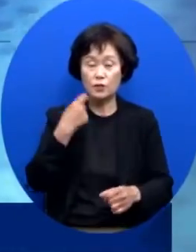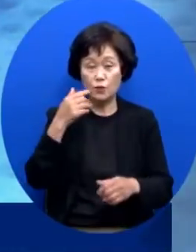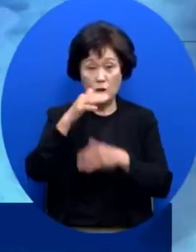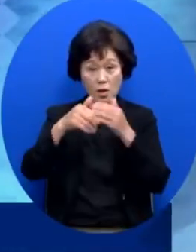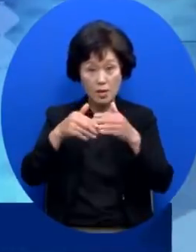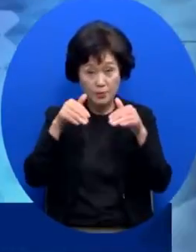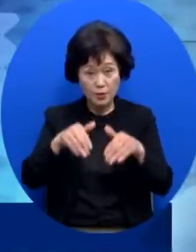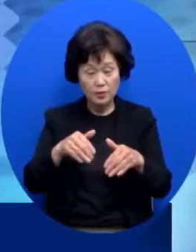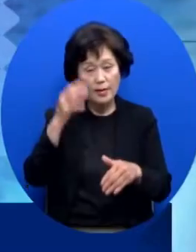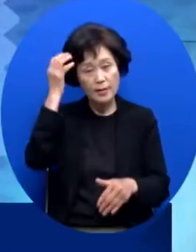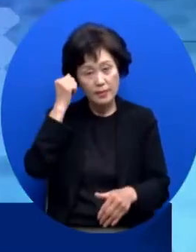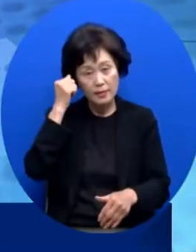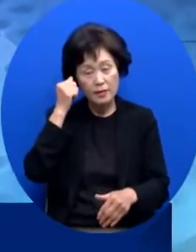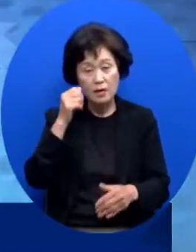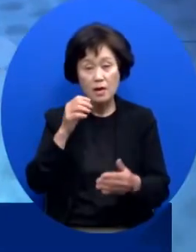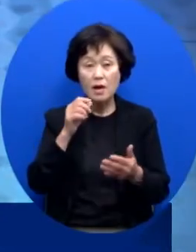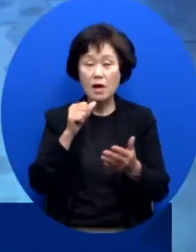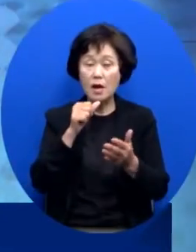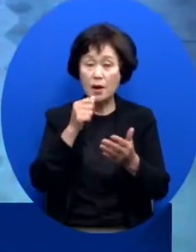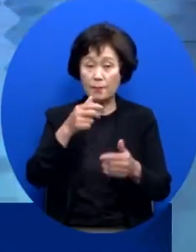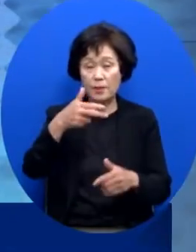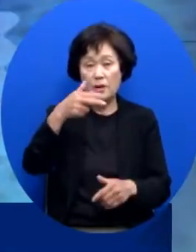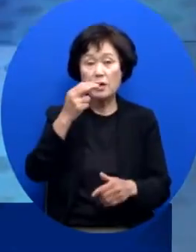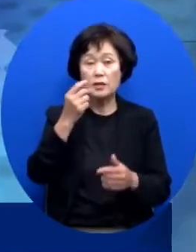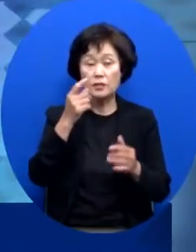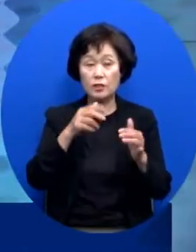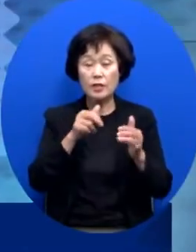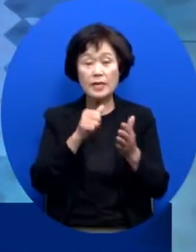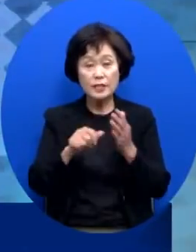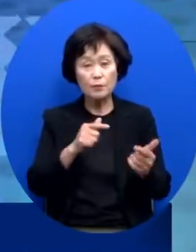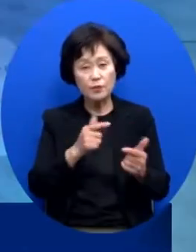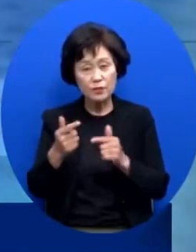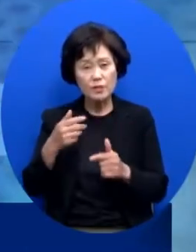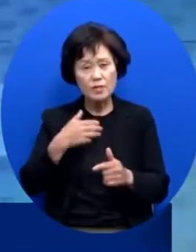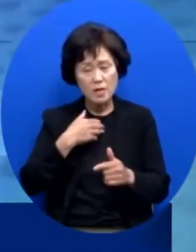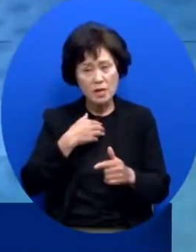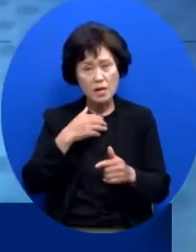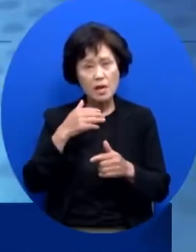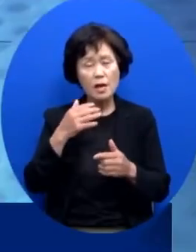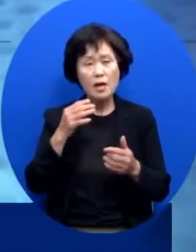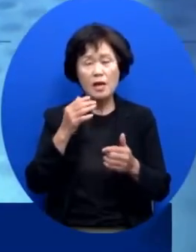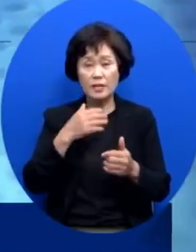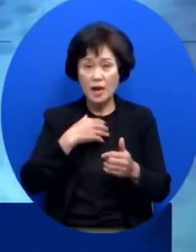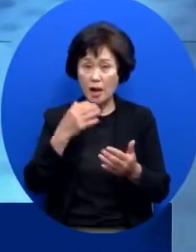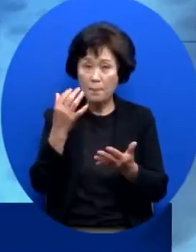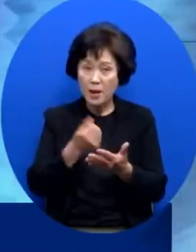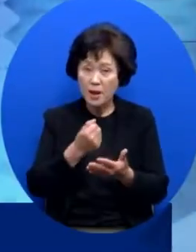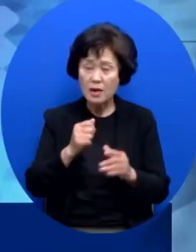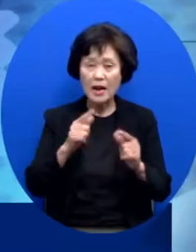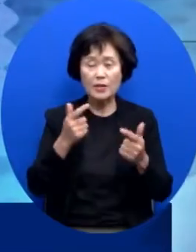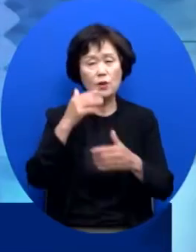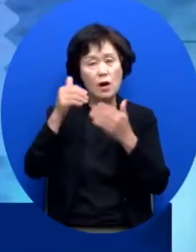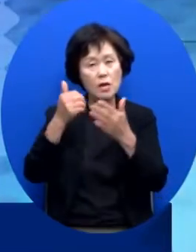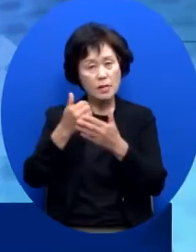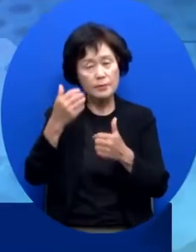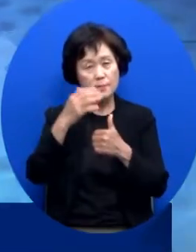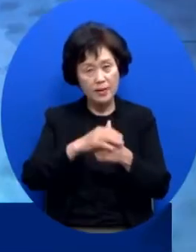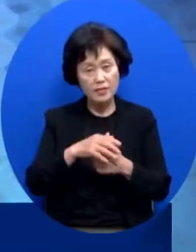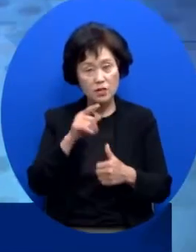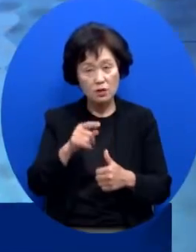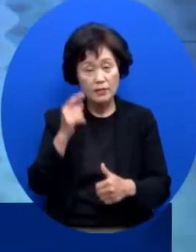제물은 스스로 성취한 것이라고 생각할 수 있지만 회의 션의 모든 것이 하나님의 소유 2호 다 자신에게 있는 재물은